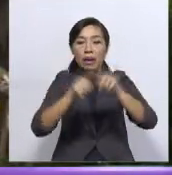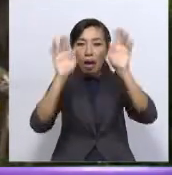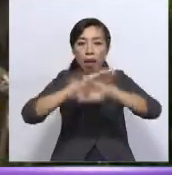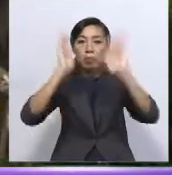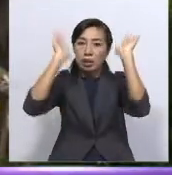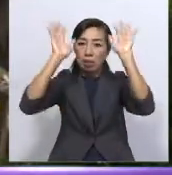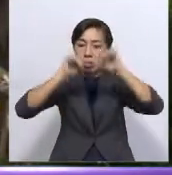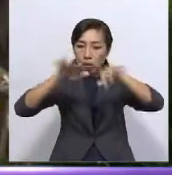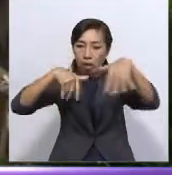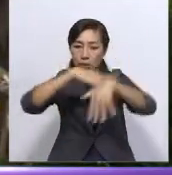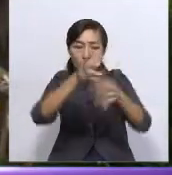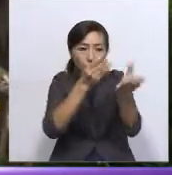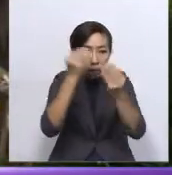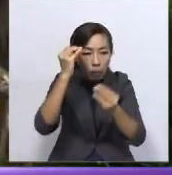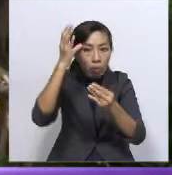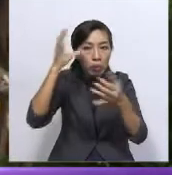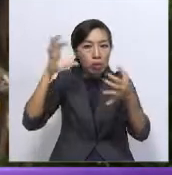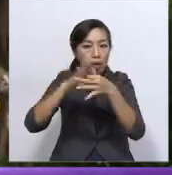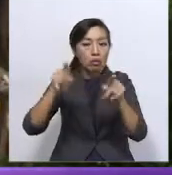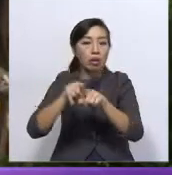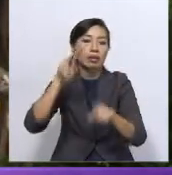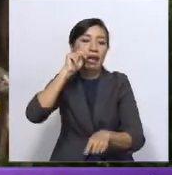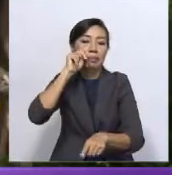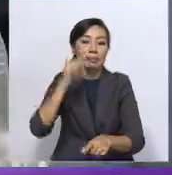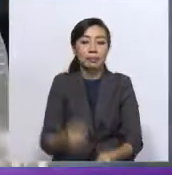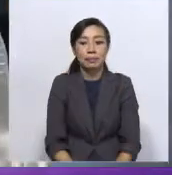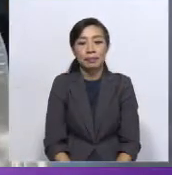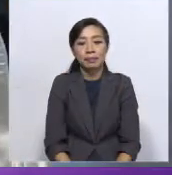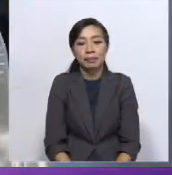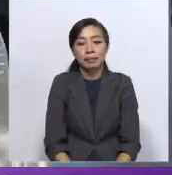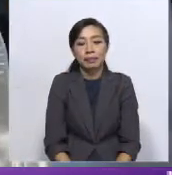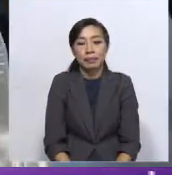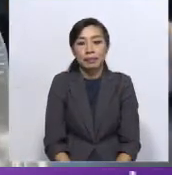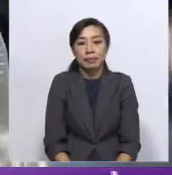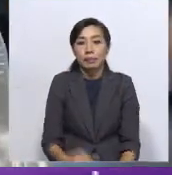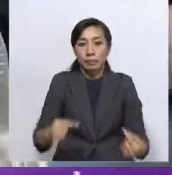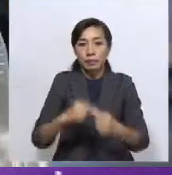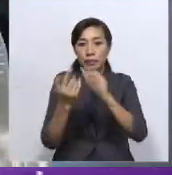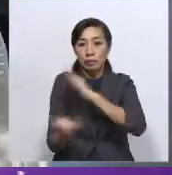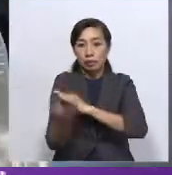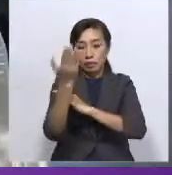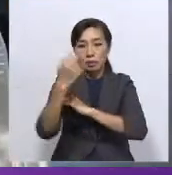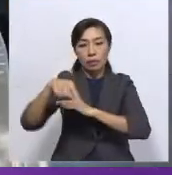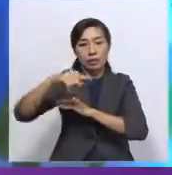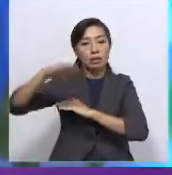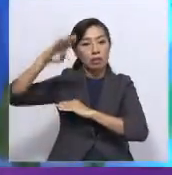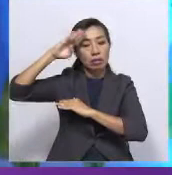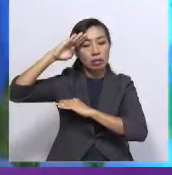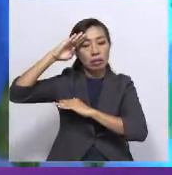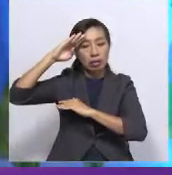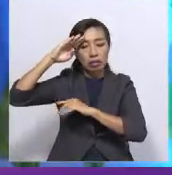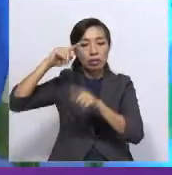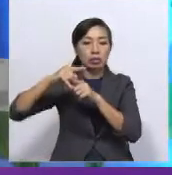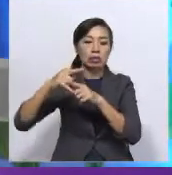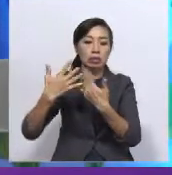ค์ให้ความรู้แก่ประชาชนถึงเรื่องเกี่ยวกับทรัพยากรน้ำโดยเมื่อช่วงเช้าที่ผ่านมานะครับพลเอกเอกชัยจันทร์ศรีผู้